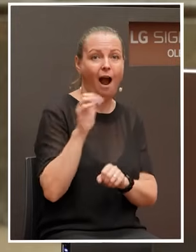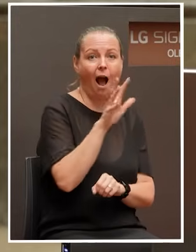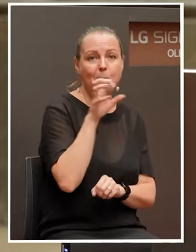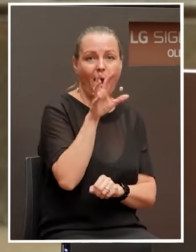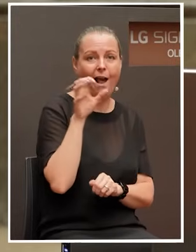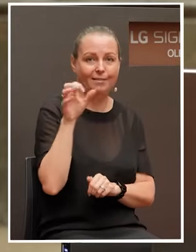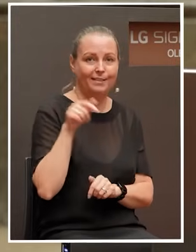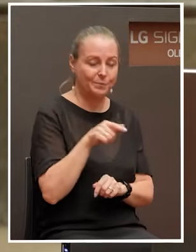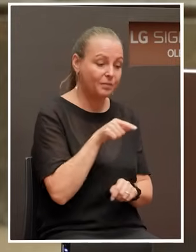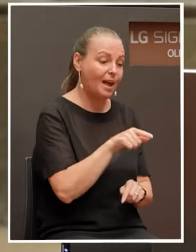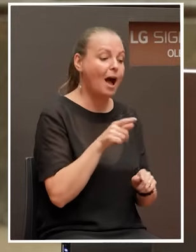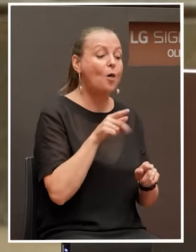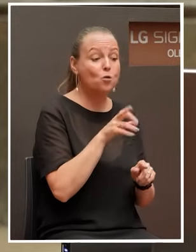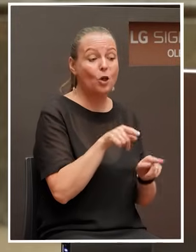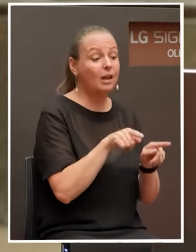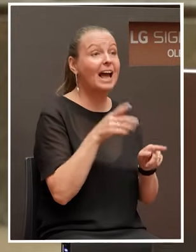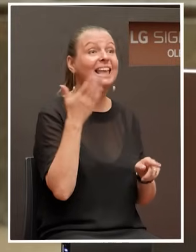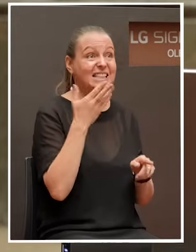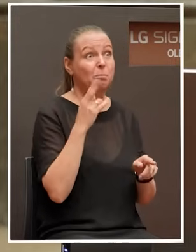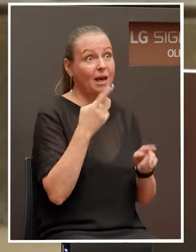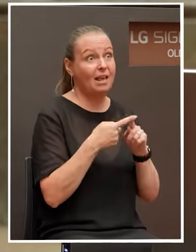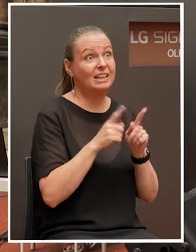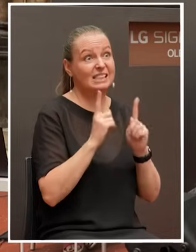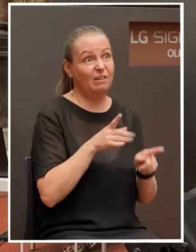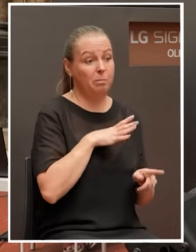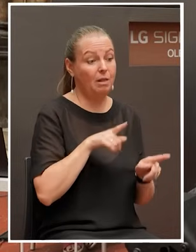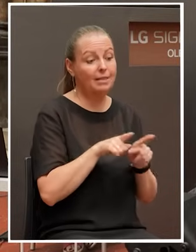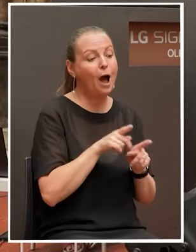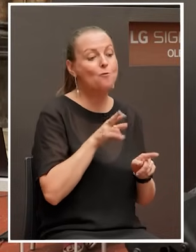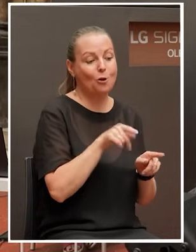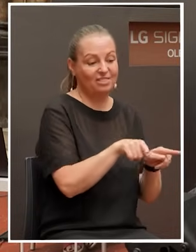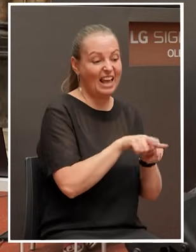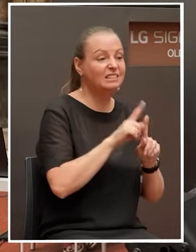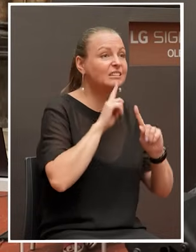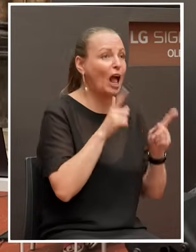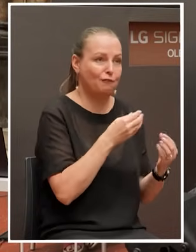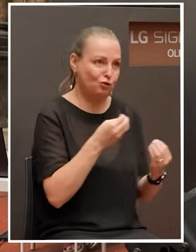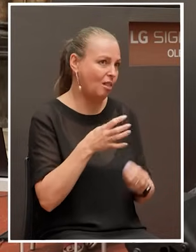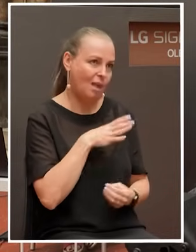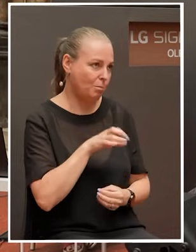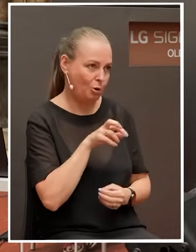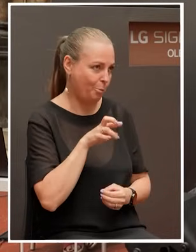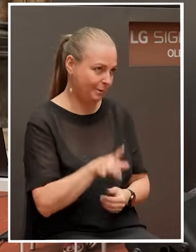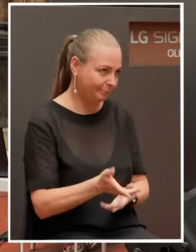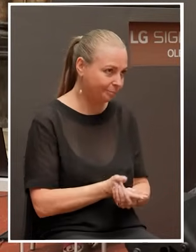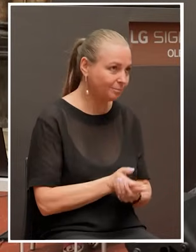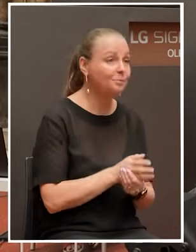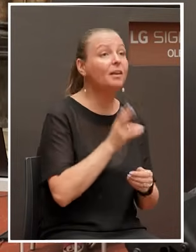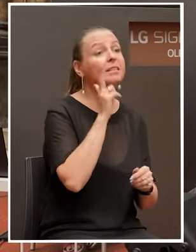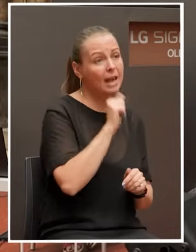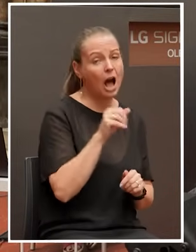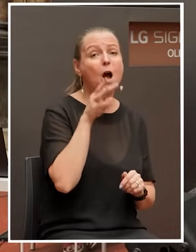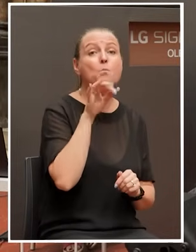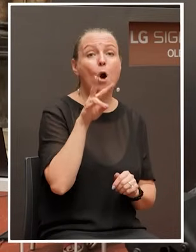вот таких вот странностей не было бы. То есть понятно, что с одной стороны на поверхности